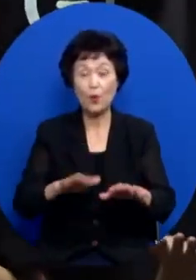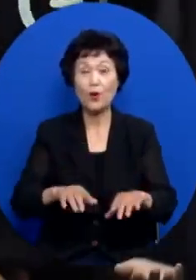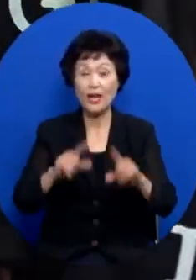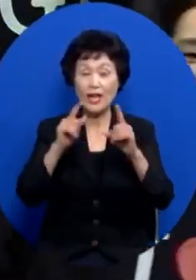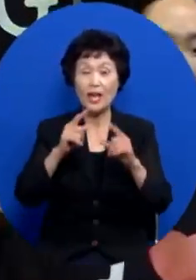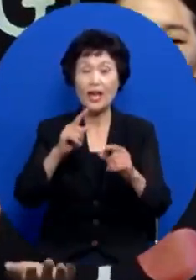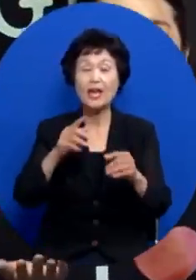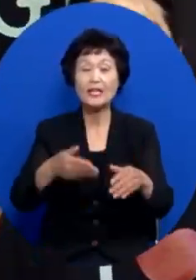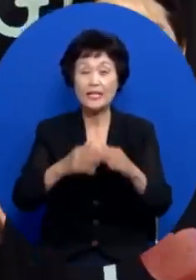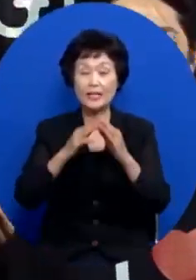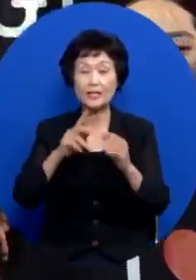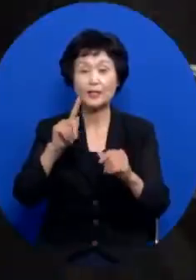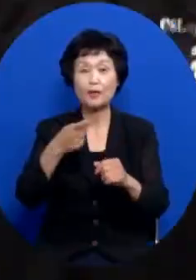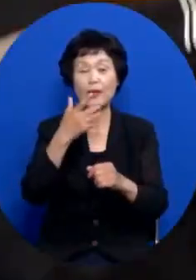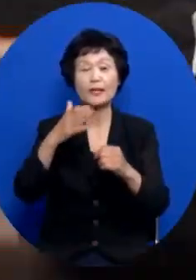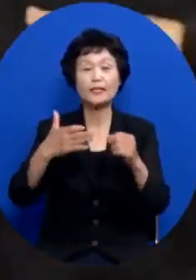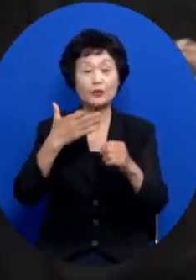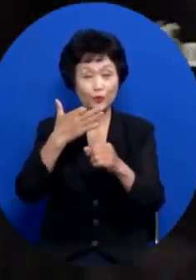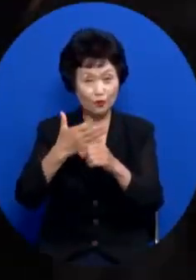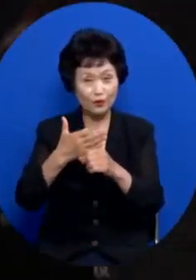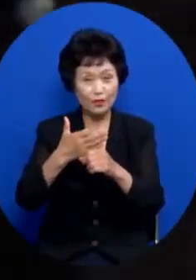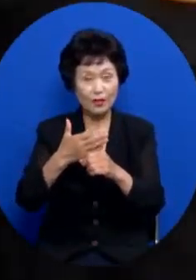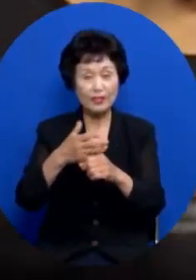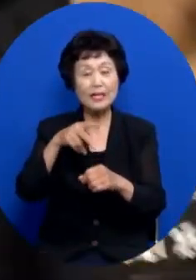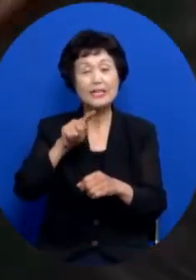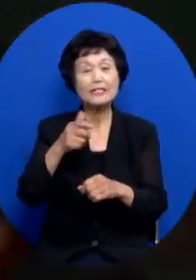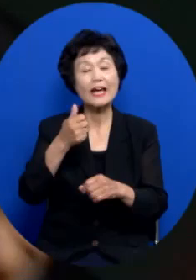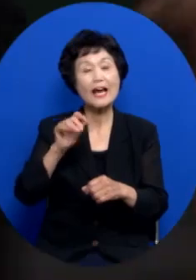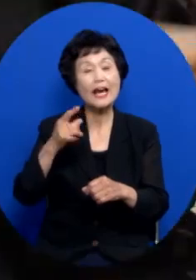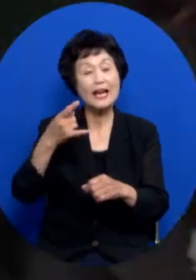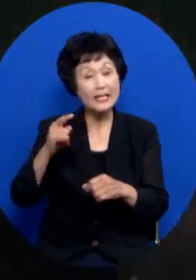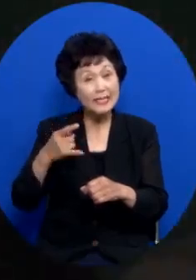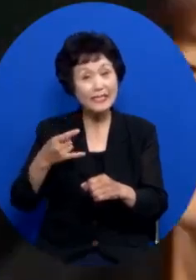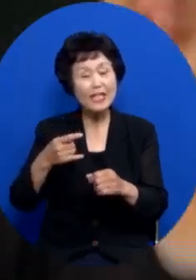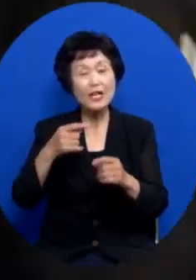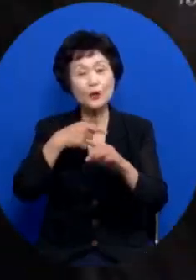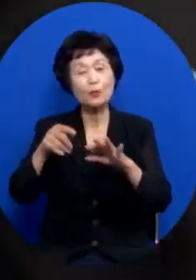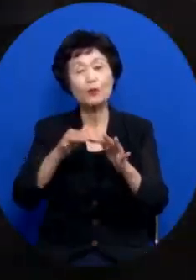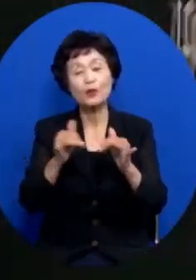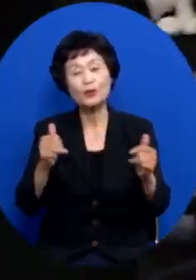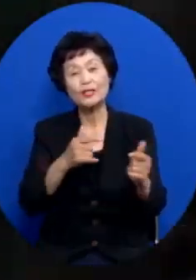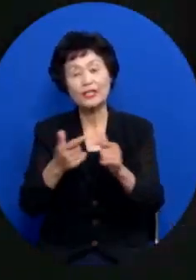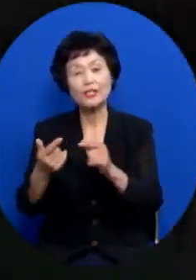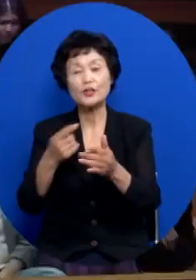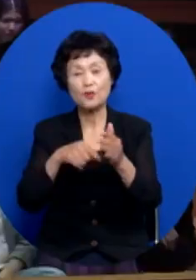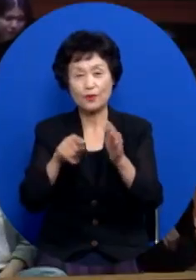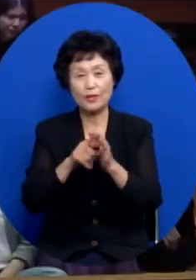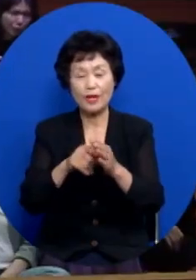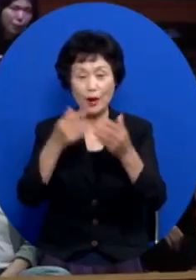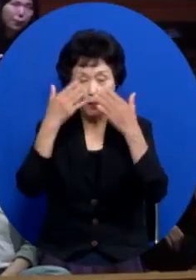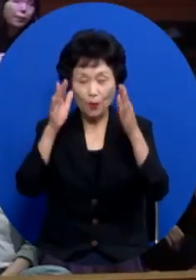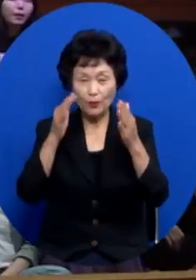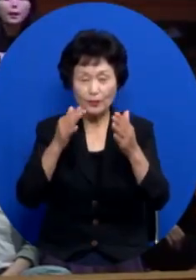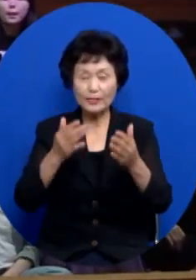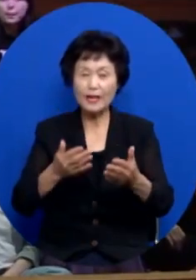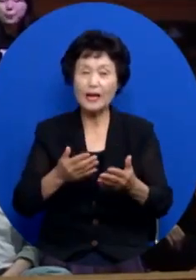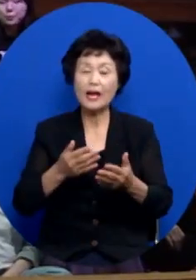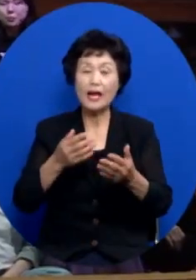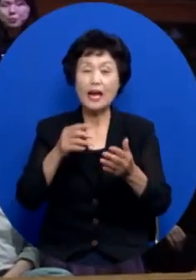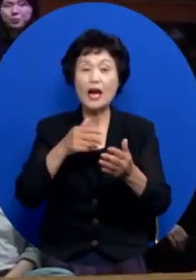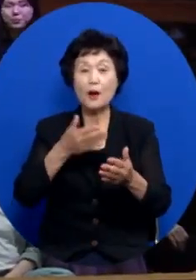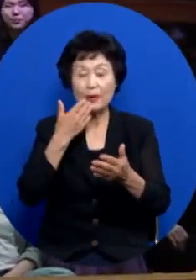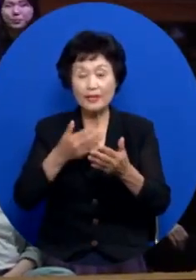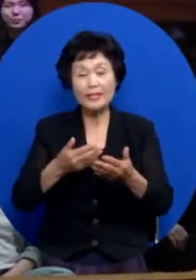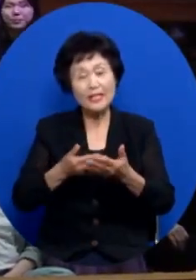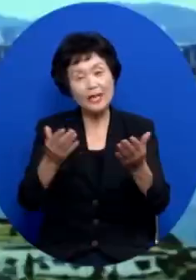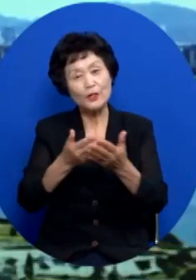인천 고장교회는 사할린 동포들을 위한 무료 급식 등을 이어오며 섬김을 통한 지역 복음화에 힘쓰고 있습니다.